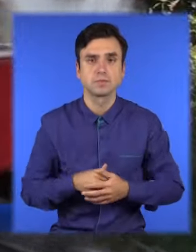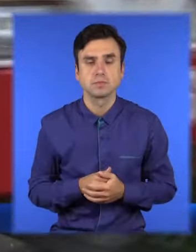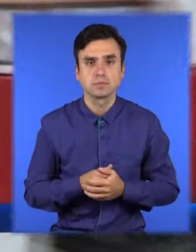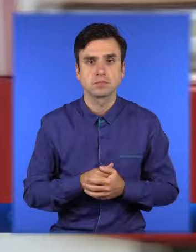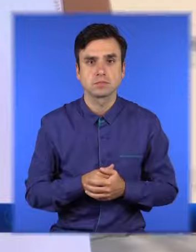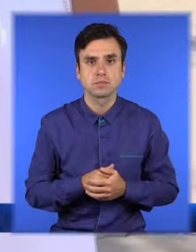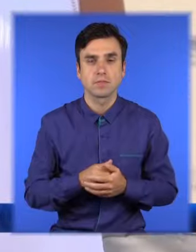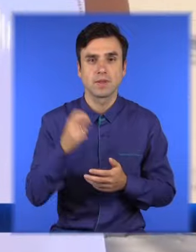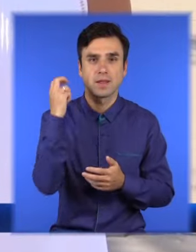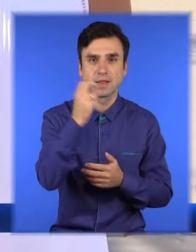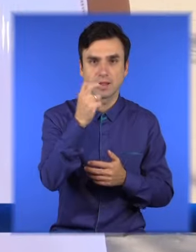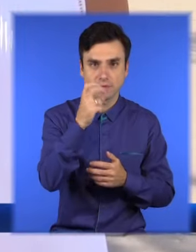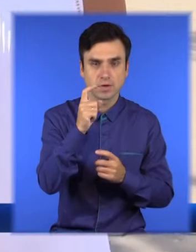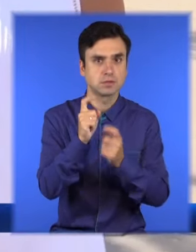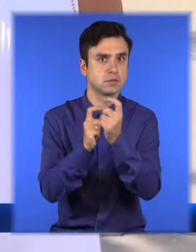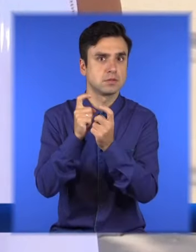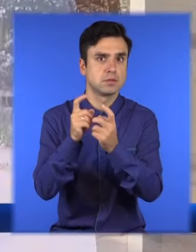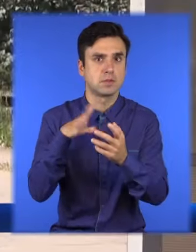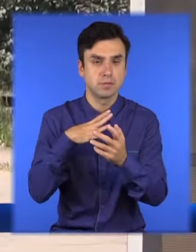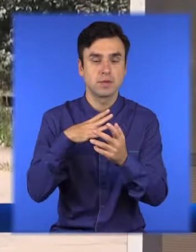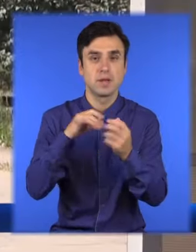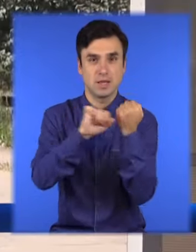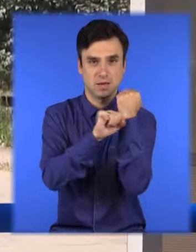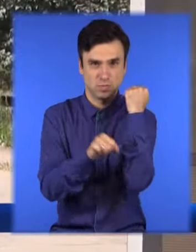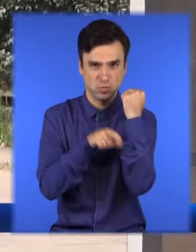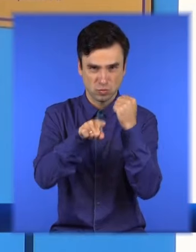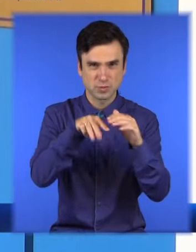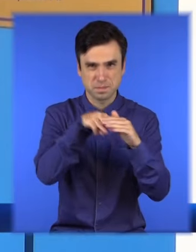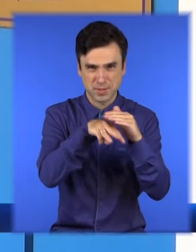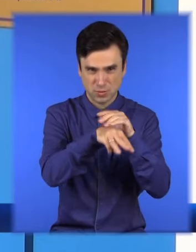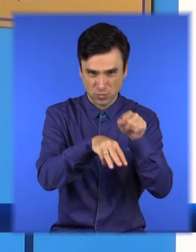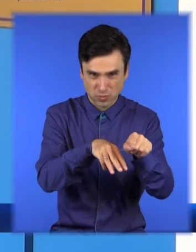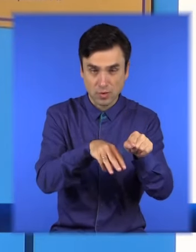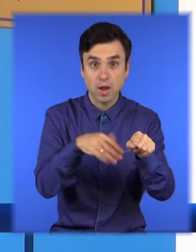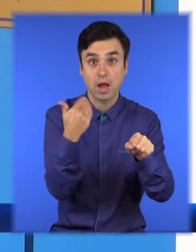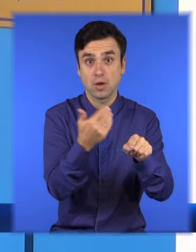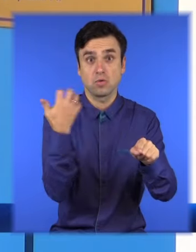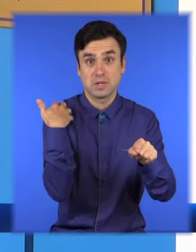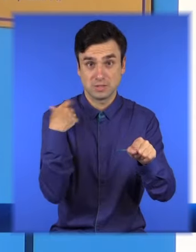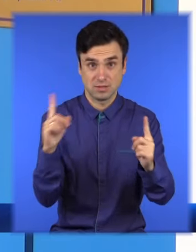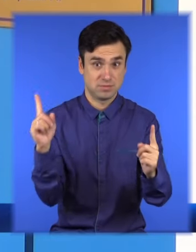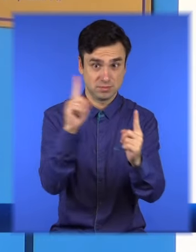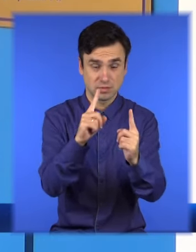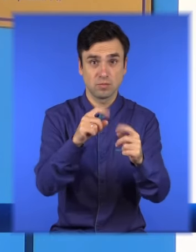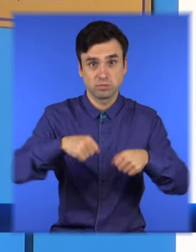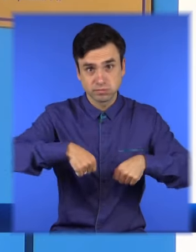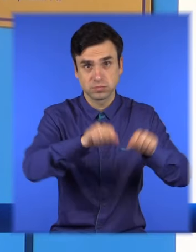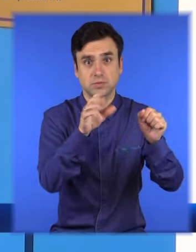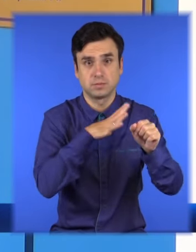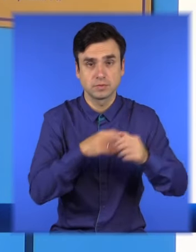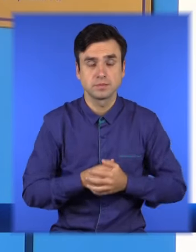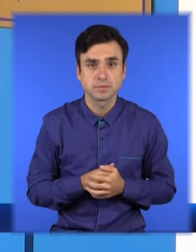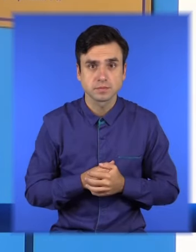Трамвайний скандал. Співробітницю швидкісного побила її ж начальниця. Трапився конфлікт між керівником та